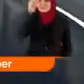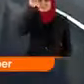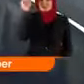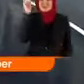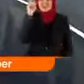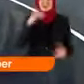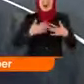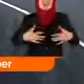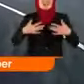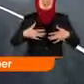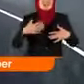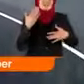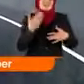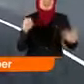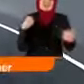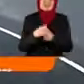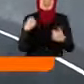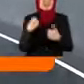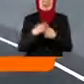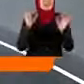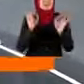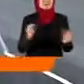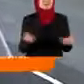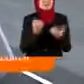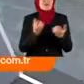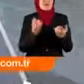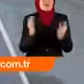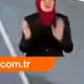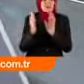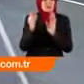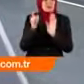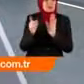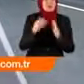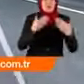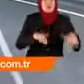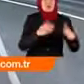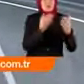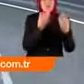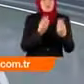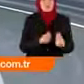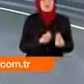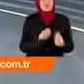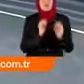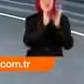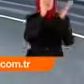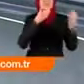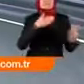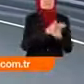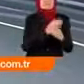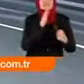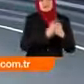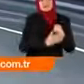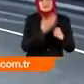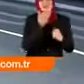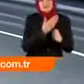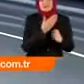ülkemizin akciğerlerinde peş peşe başlayan yangınlara karşı önlem olarak ormanlara giriş yasaklanmış hatırlayacaksınız O yasaktan